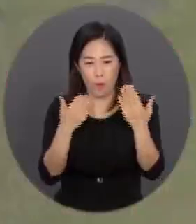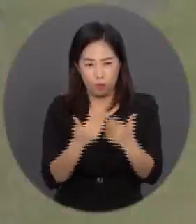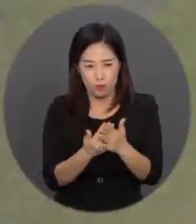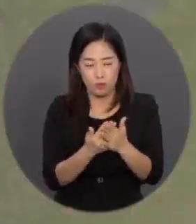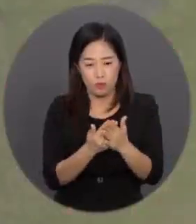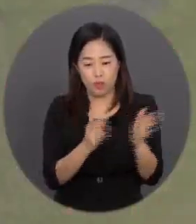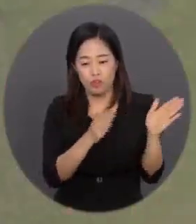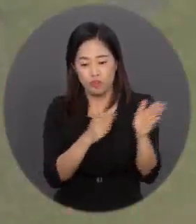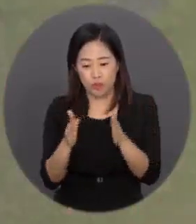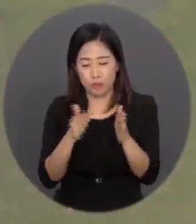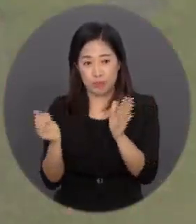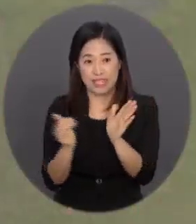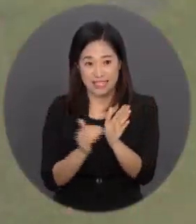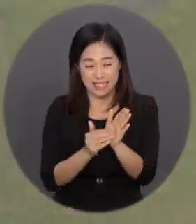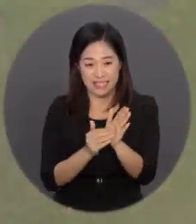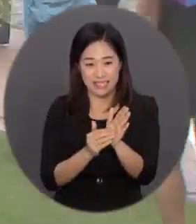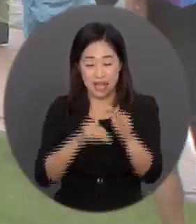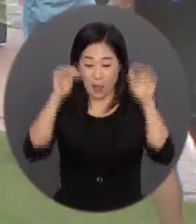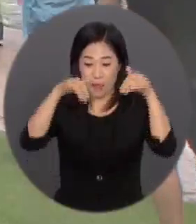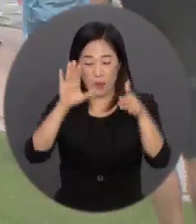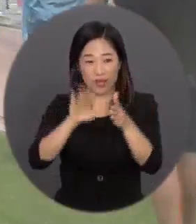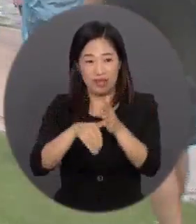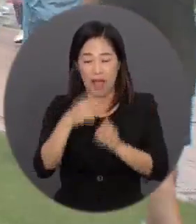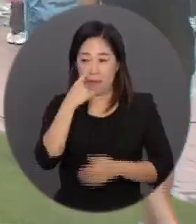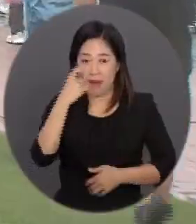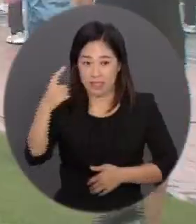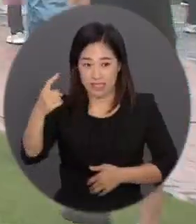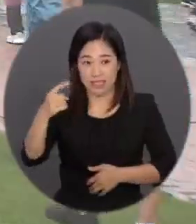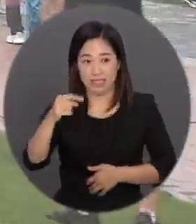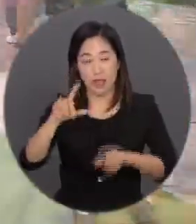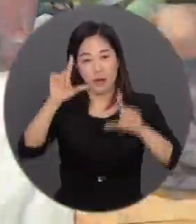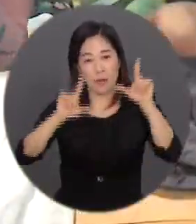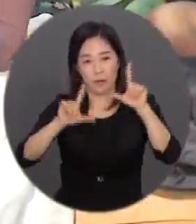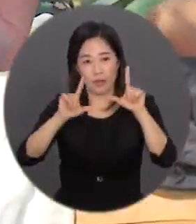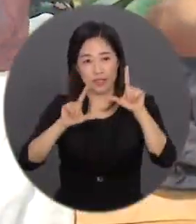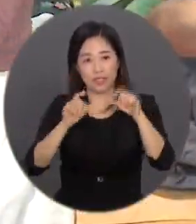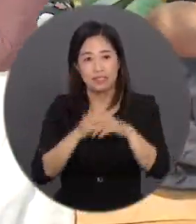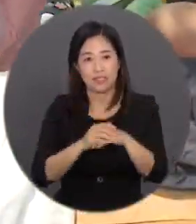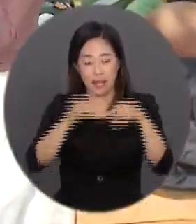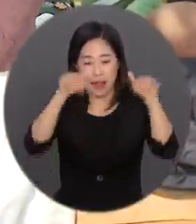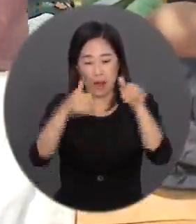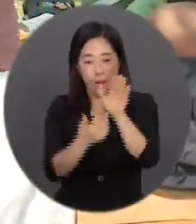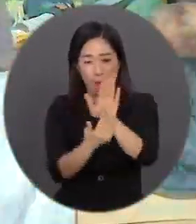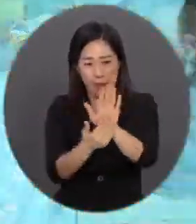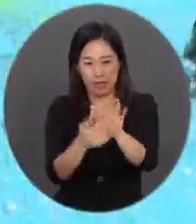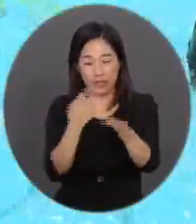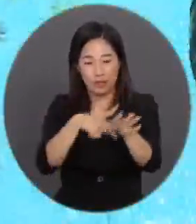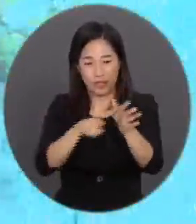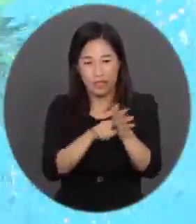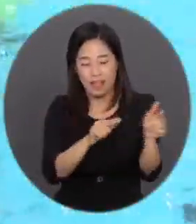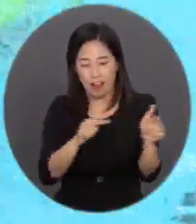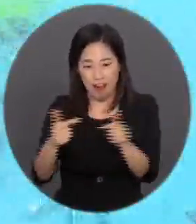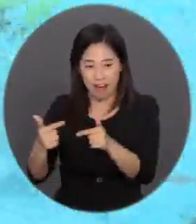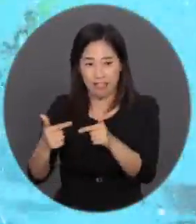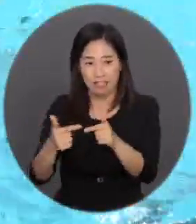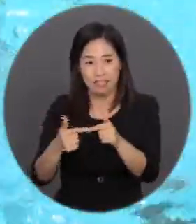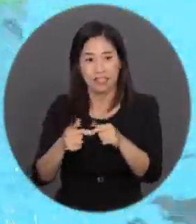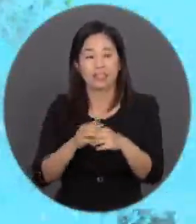함께 비 올 때 더 운치 있는 정원을 만들기 위한 장마 대책까지 앞으로 남은 목표 달성을 위해 고심하고